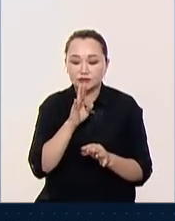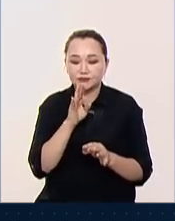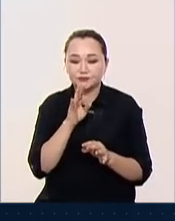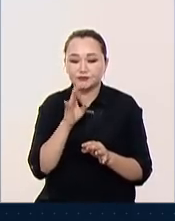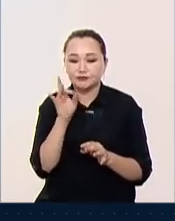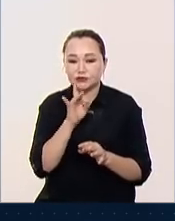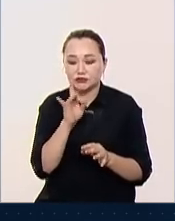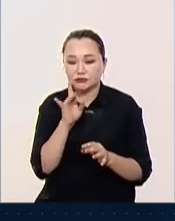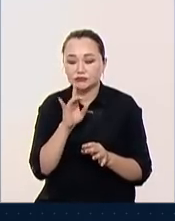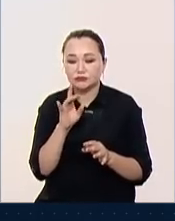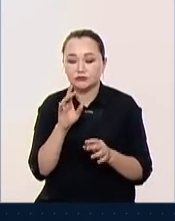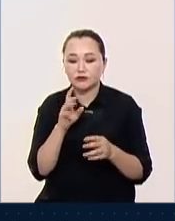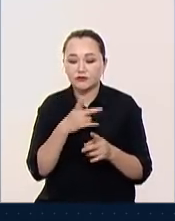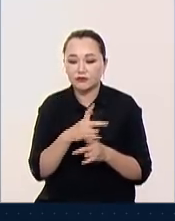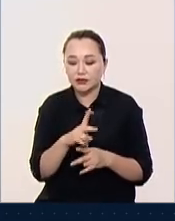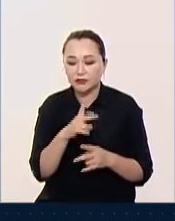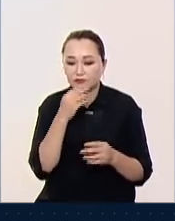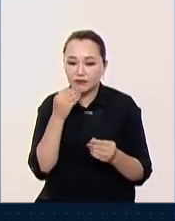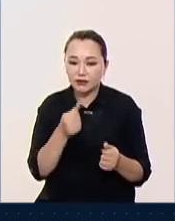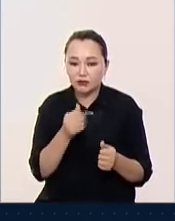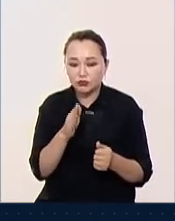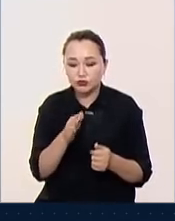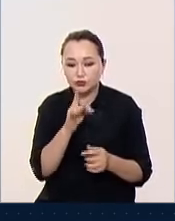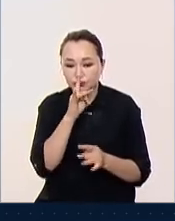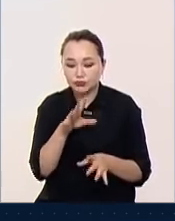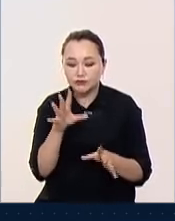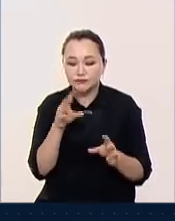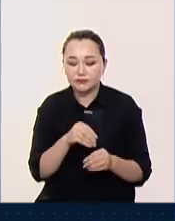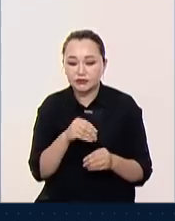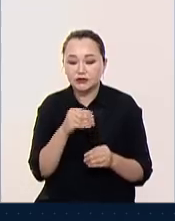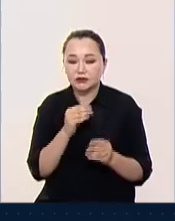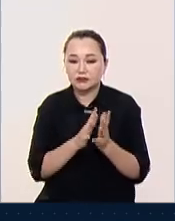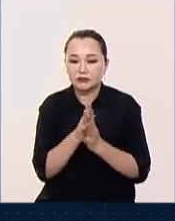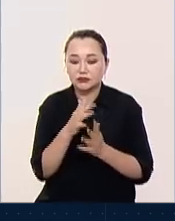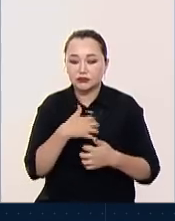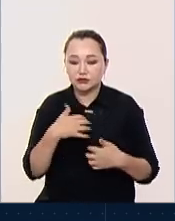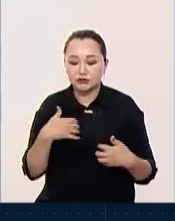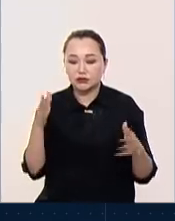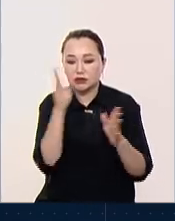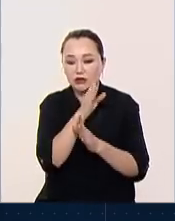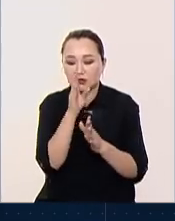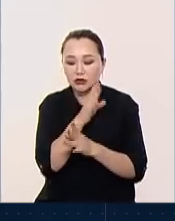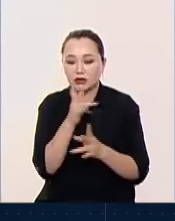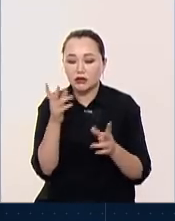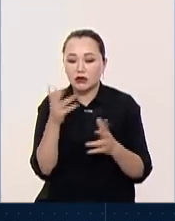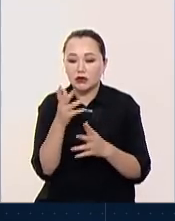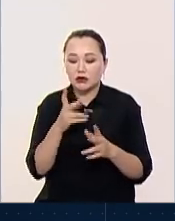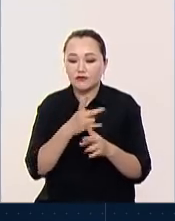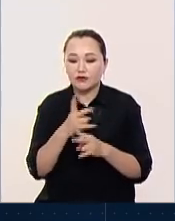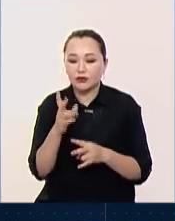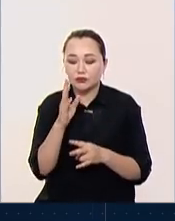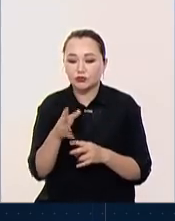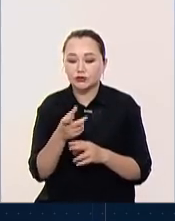сапасына өзгерту, оның әсері бола ма? Жаңа бүкіл жәндікке, өсімдікке, ауаға, қалдықпен қандай әсері болады?